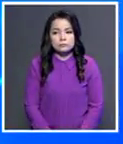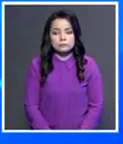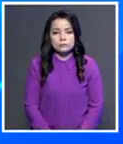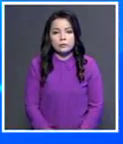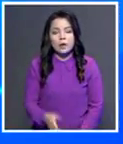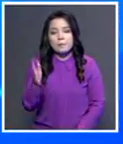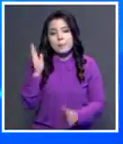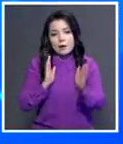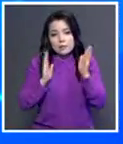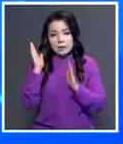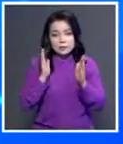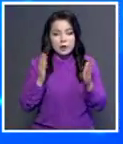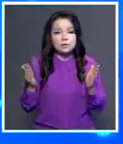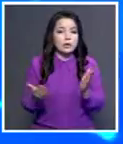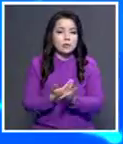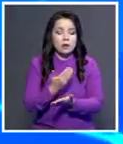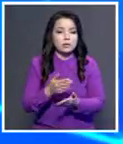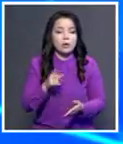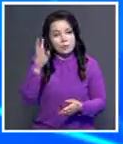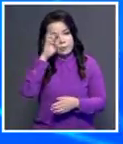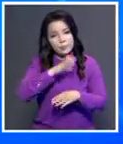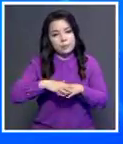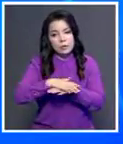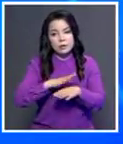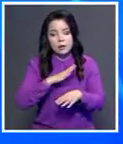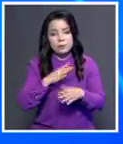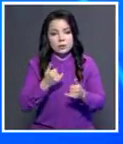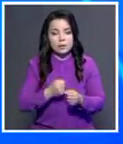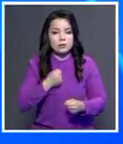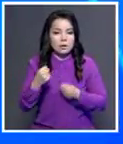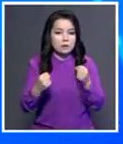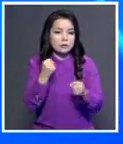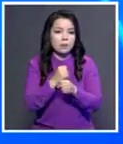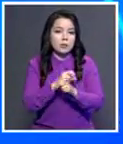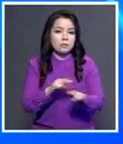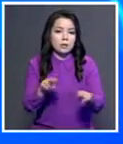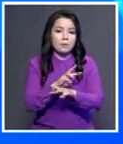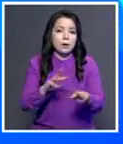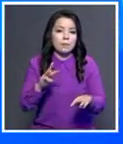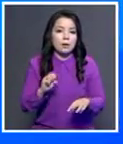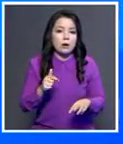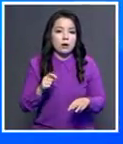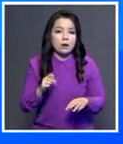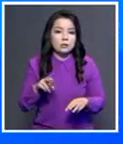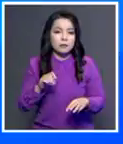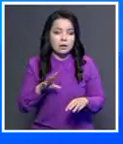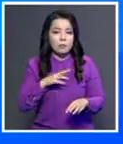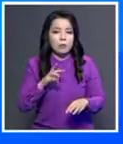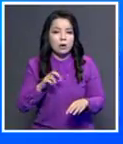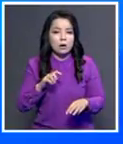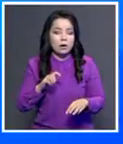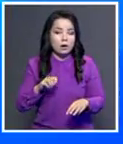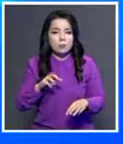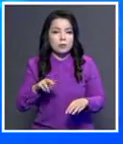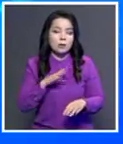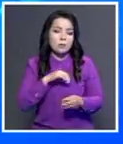Ал Малайзияда жаңа үкімет құрамы жасақталады. Бейсенбіде ант беріп қызметіне кіріскен премьер-министр Махатхир Мохамад министрлер